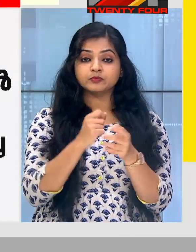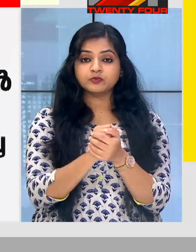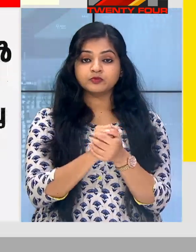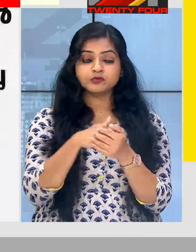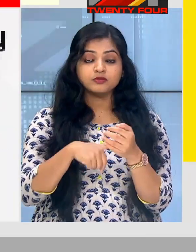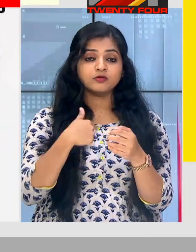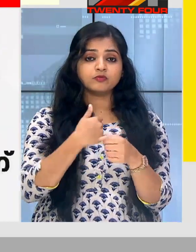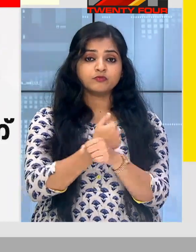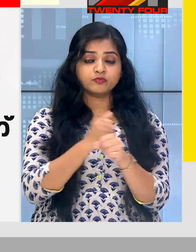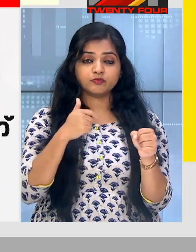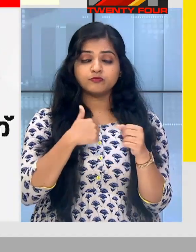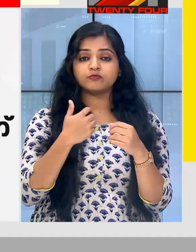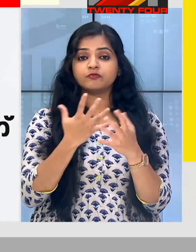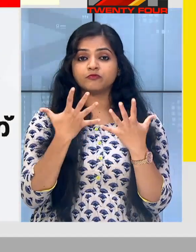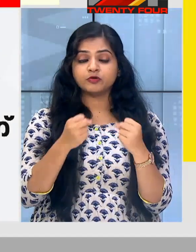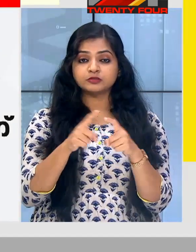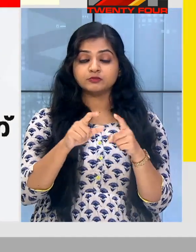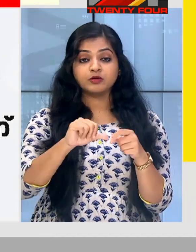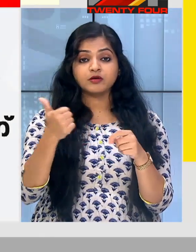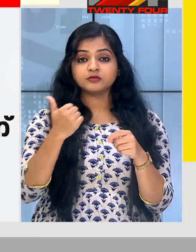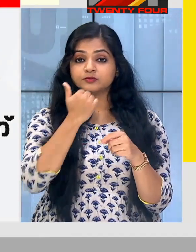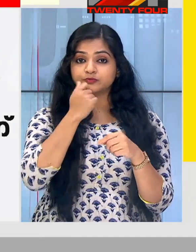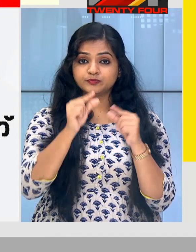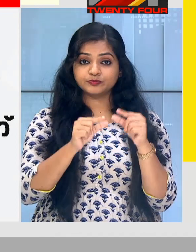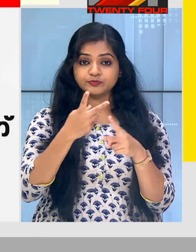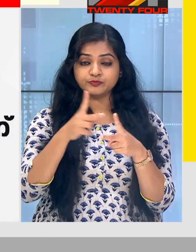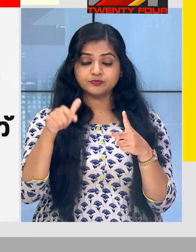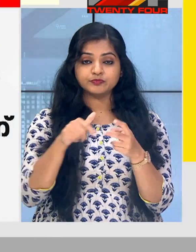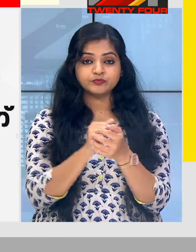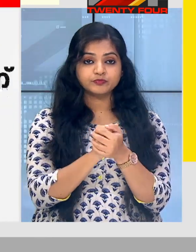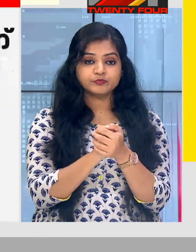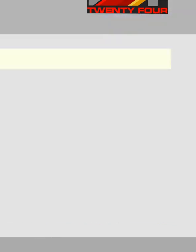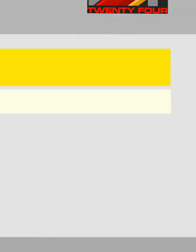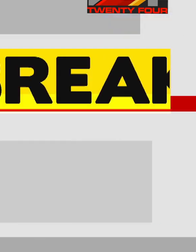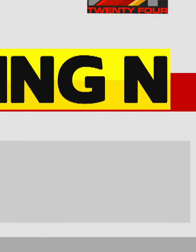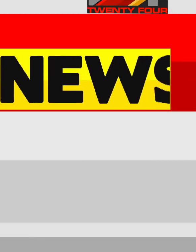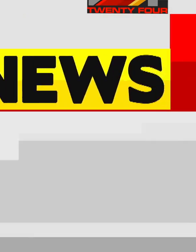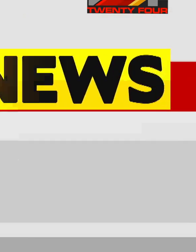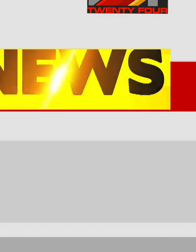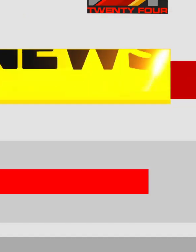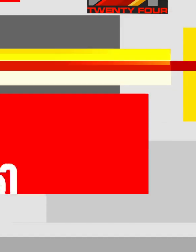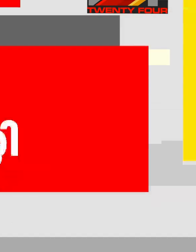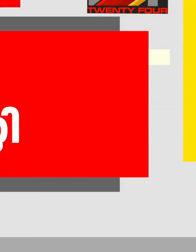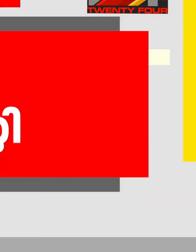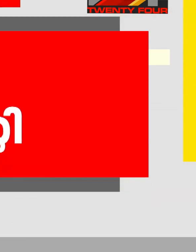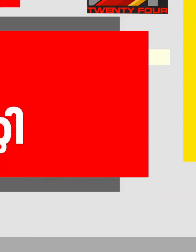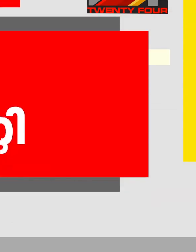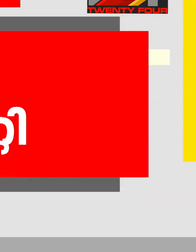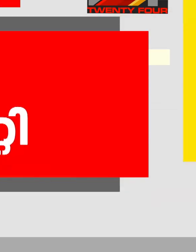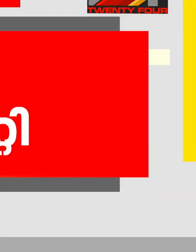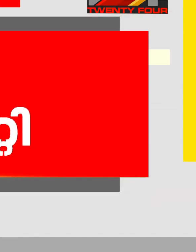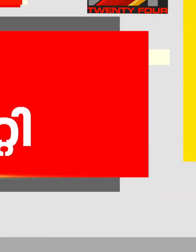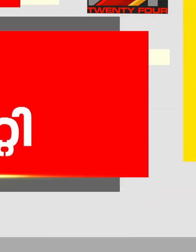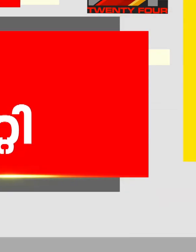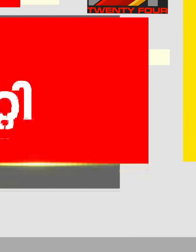തങ്ങളെ വെറുതെ വിടണമെന്നാവശ്യപ്പെട്ട ഈ കേസിലെ മറ്റ് പ്രതികൾ നൽകിയ ഹർജിയുമാണ് സുപ്രീംകോടതിയുടെ മുന്നിലുള്ളത്.